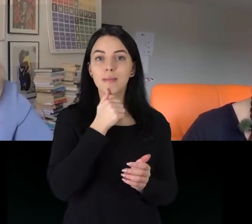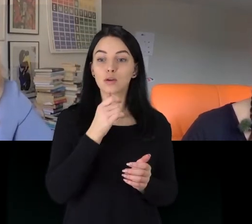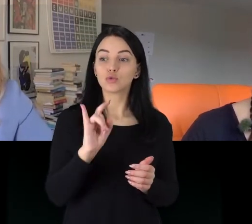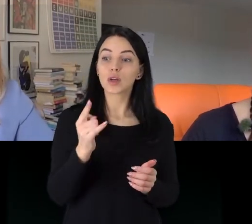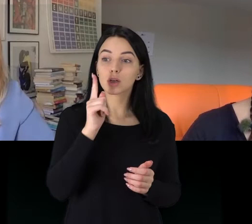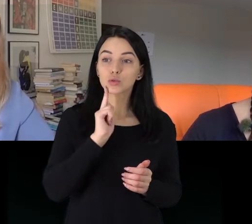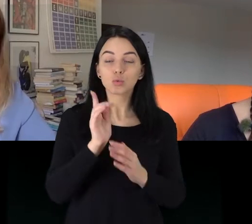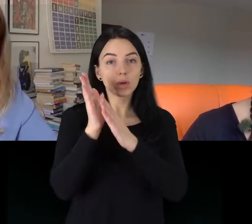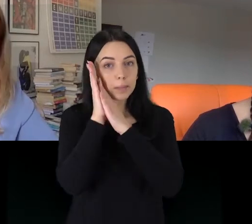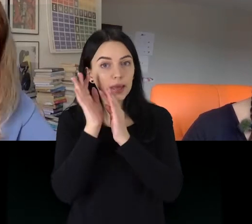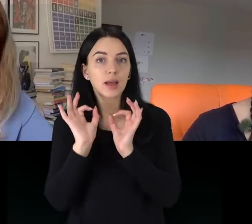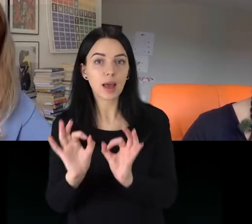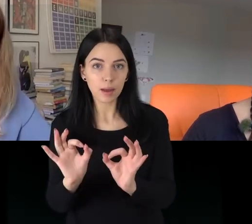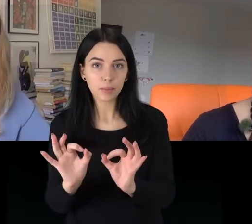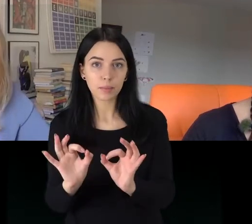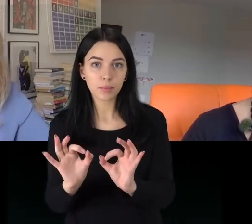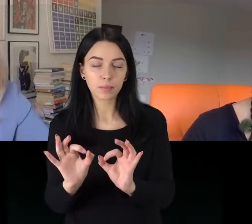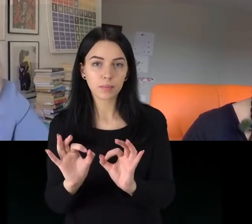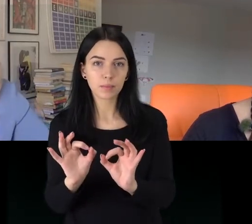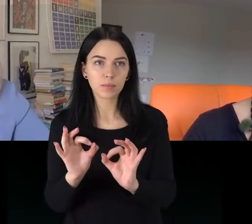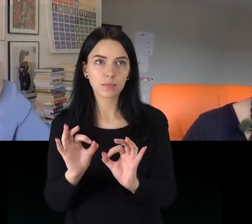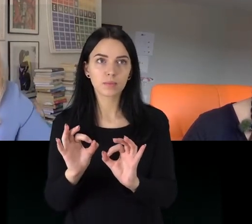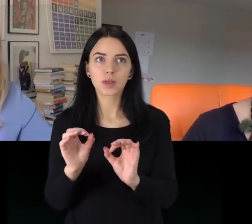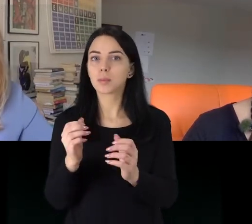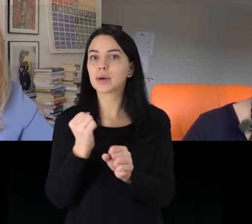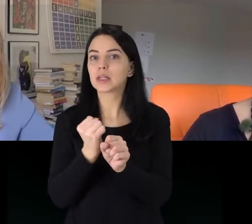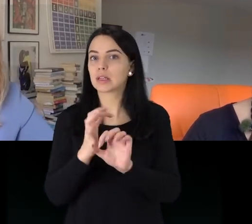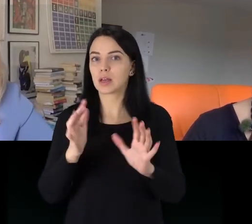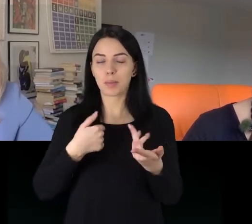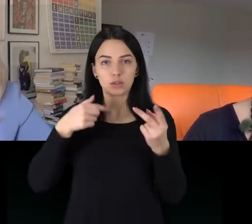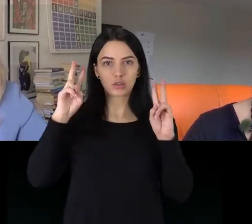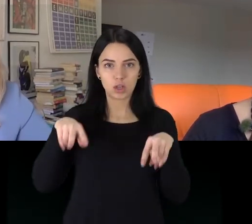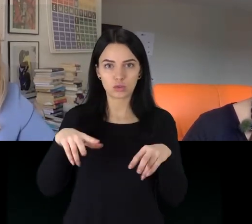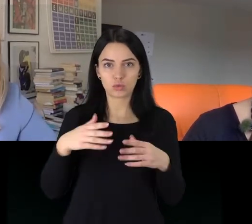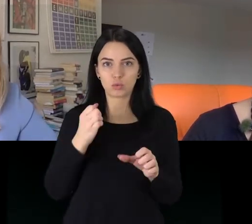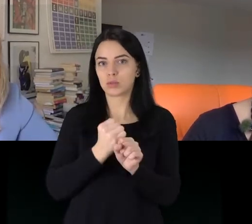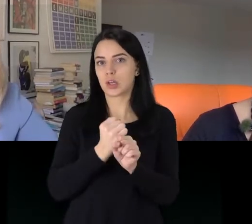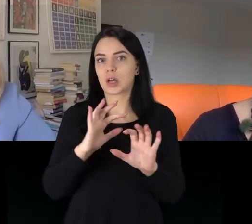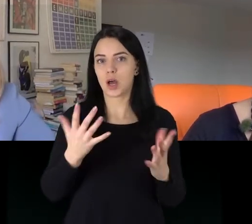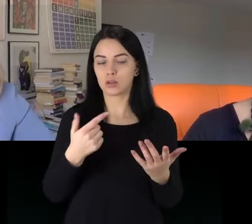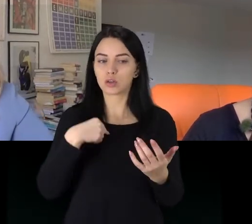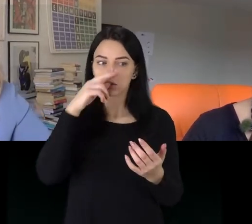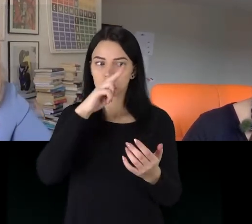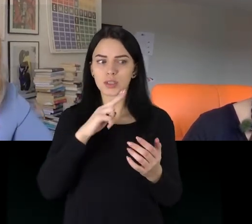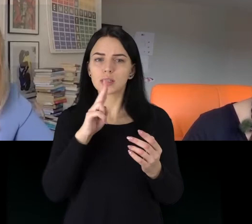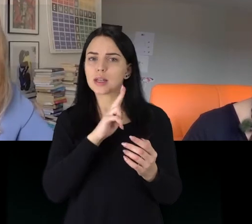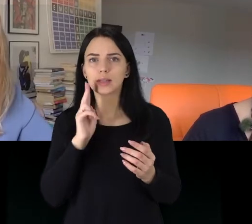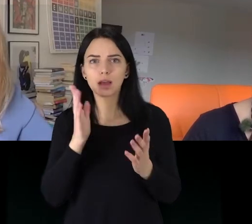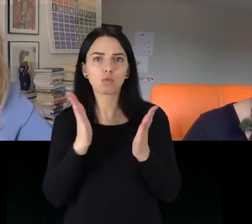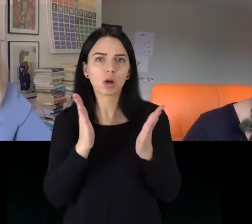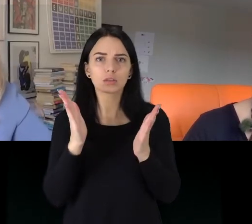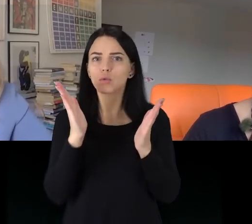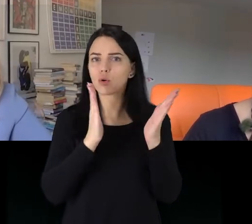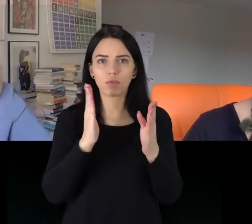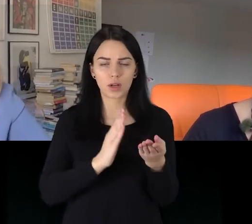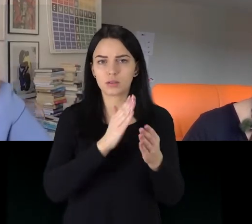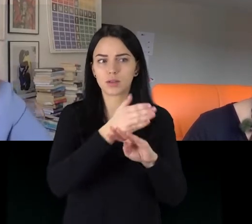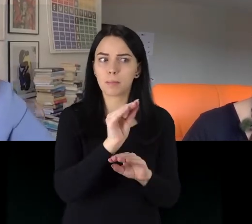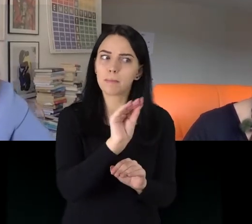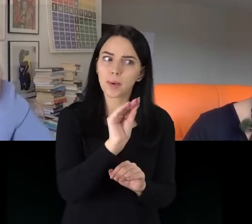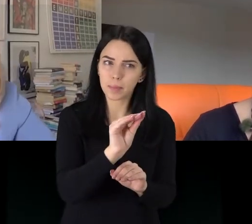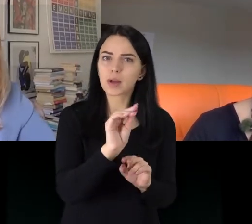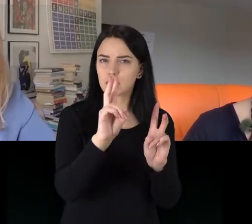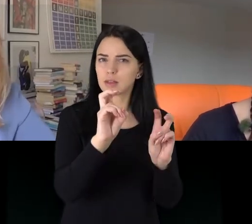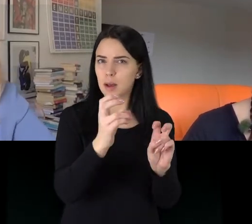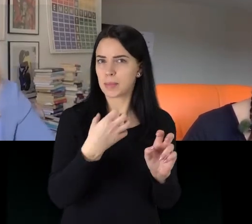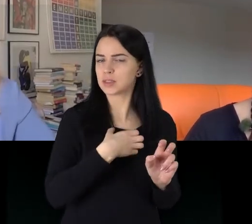miegotų, tai aš turbūt kreipsiuosi į konferenciją, kuris skirta tėvams, ar ne, ir sakyčiau, Renata, prašom, miške, kai vaikščiosit, padarykit dar